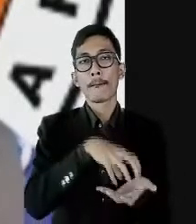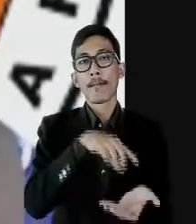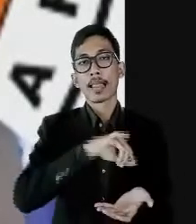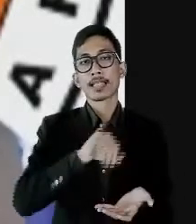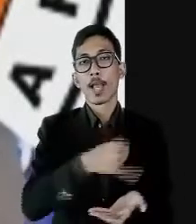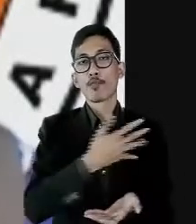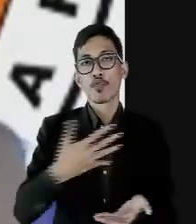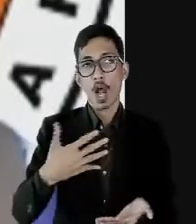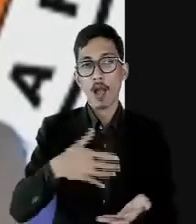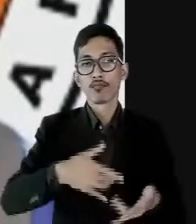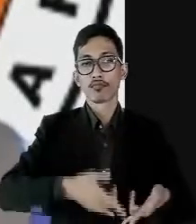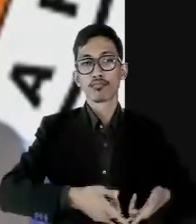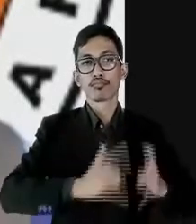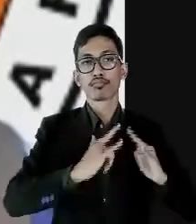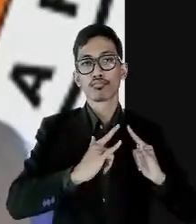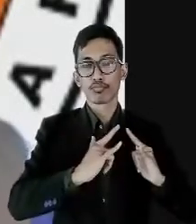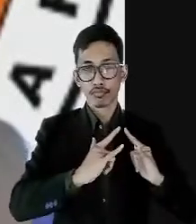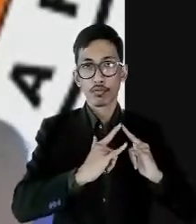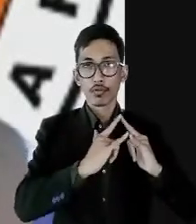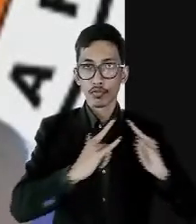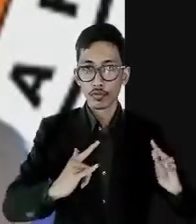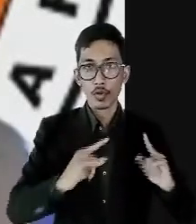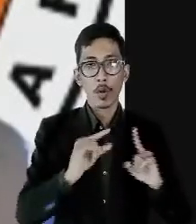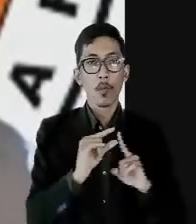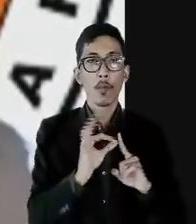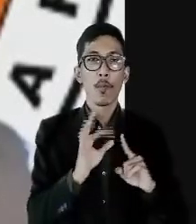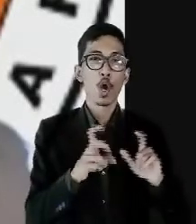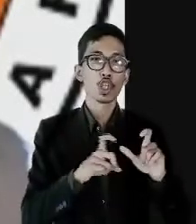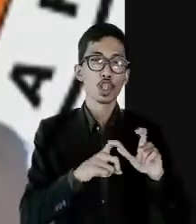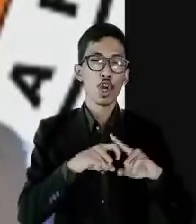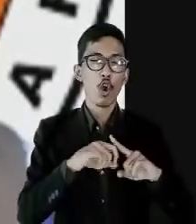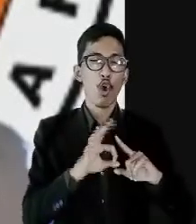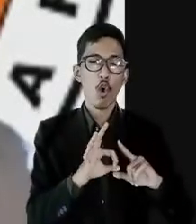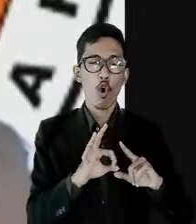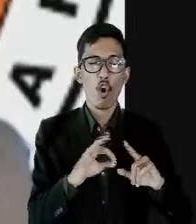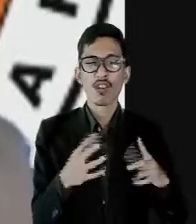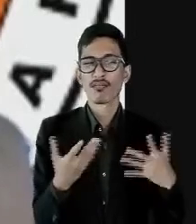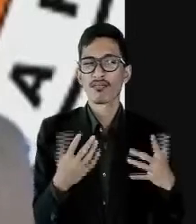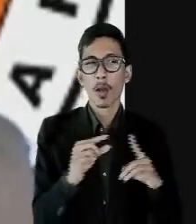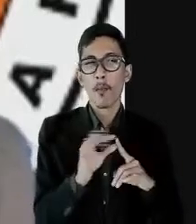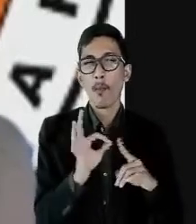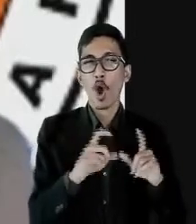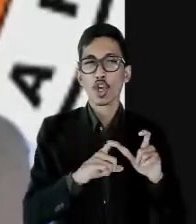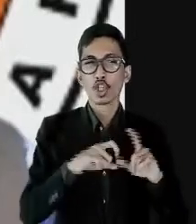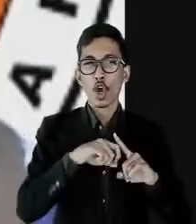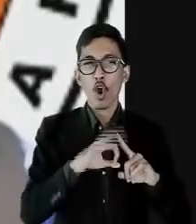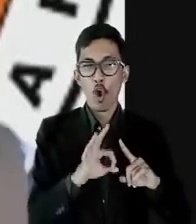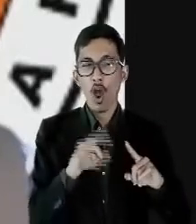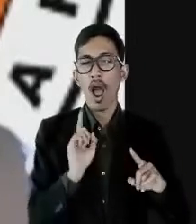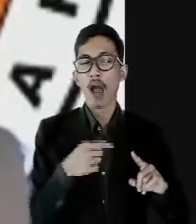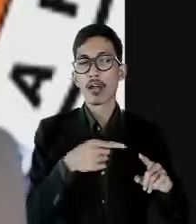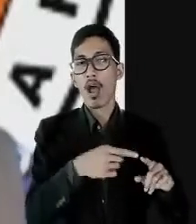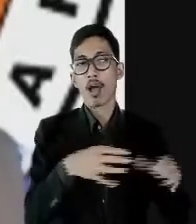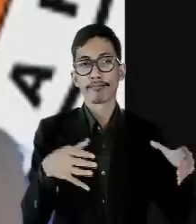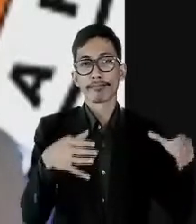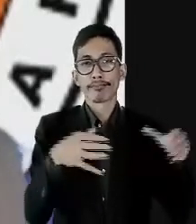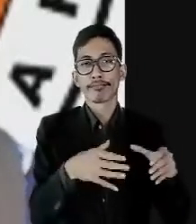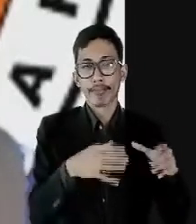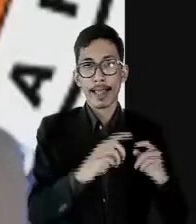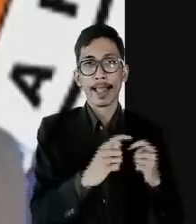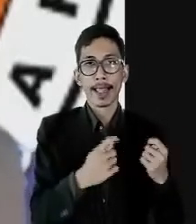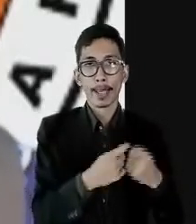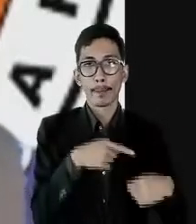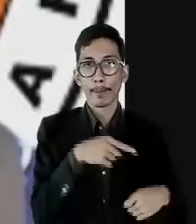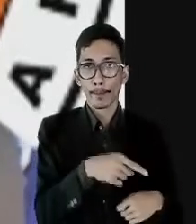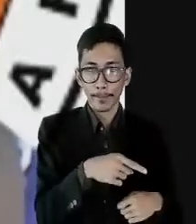membentuk posko pencegahan atau posko protokoler kesehatan. Kemudian